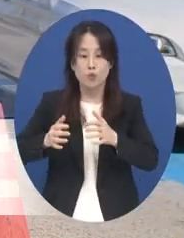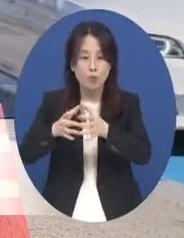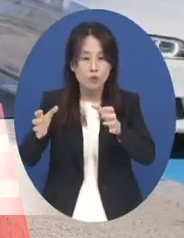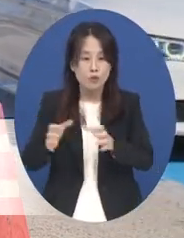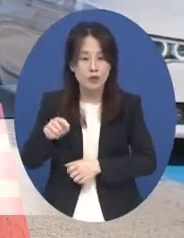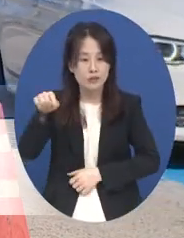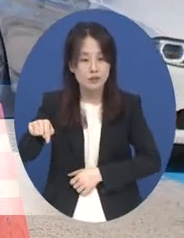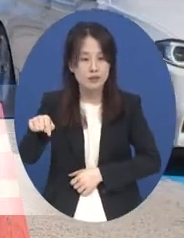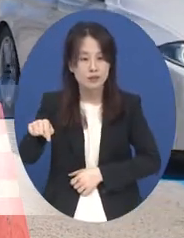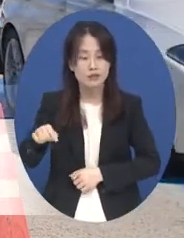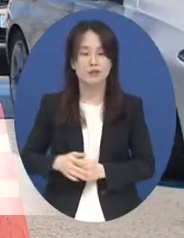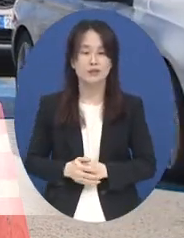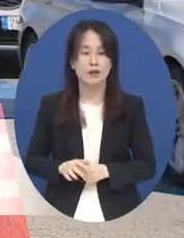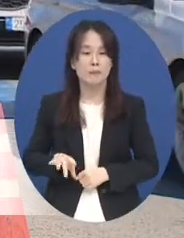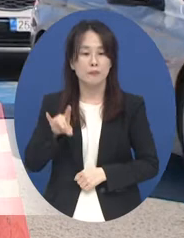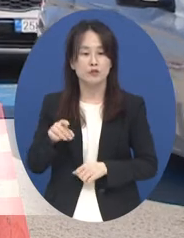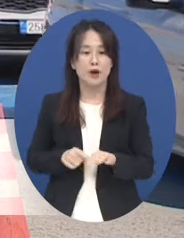우리